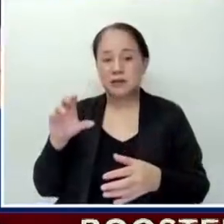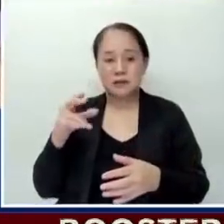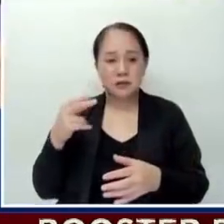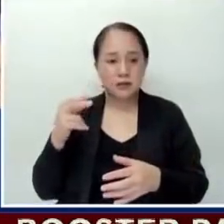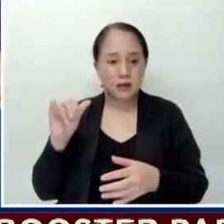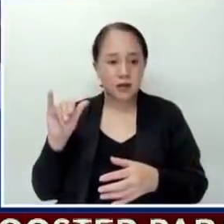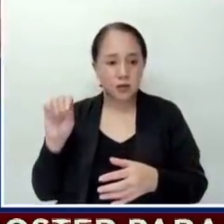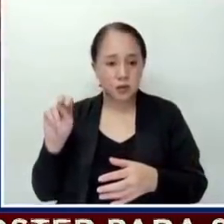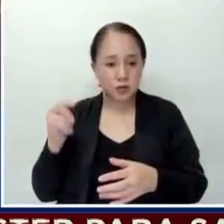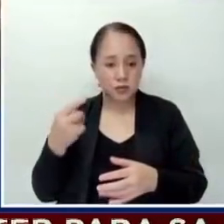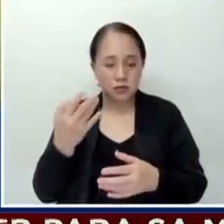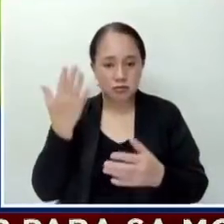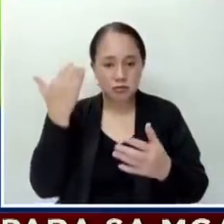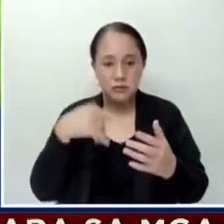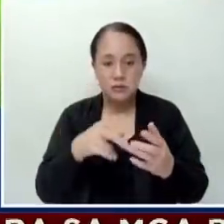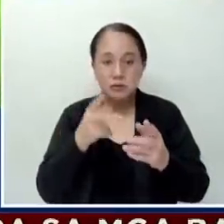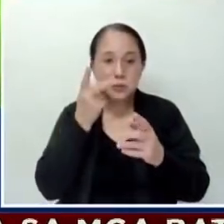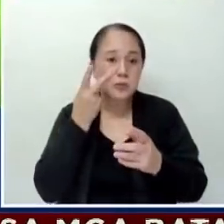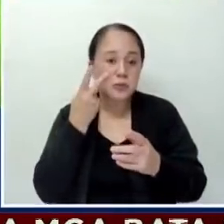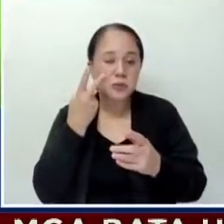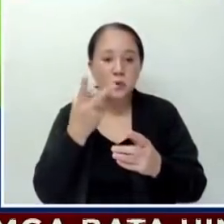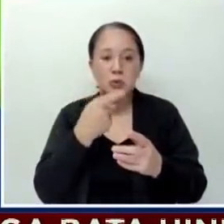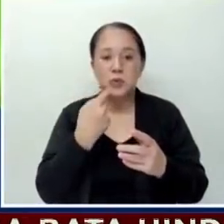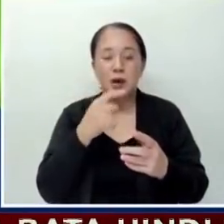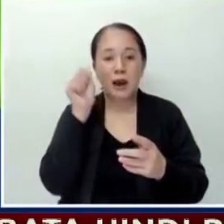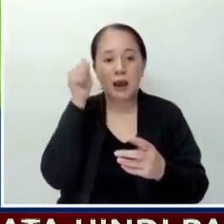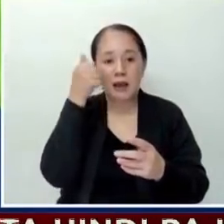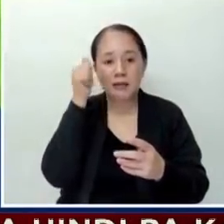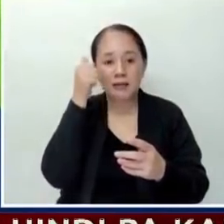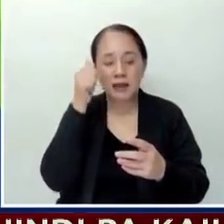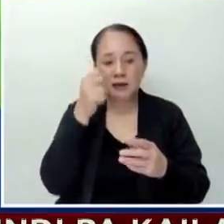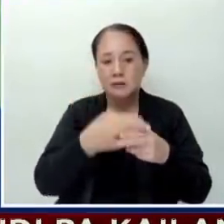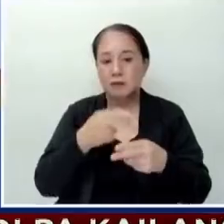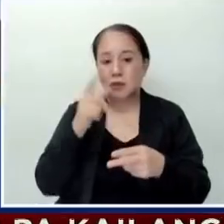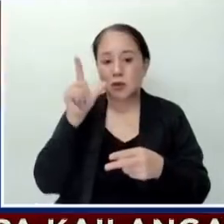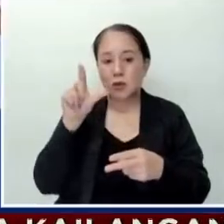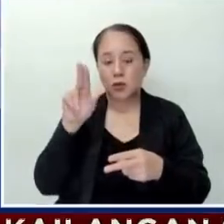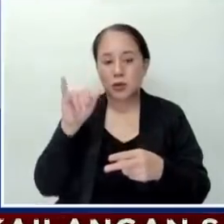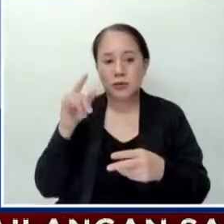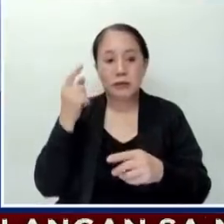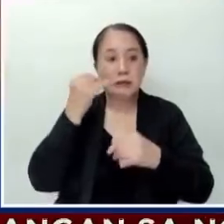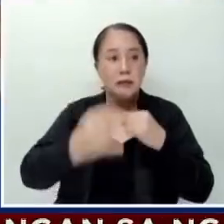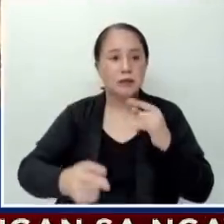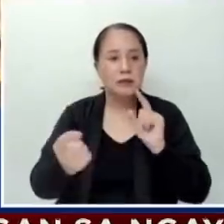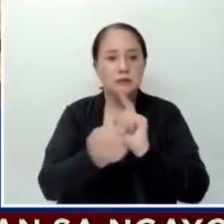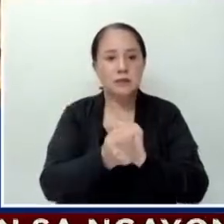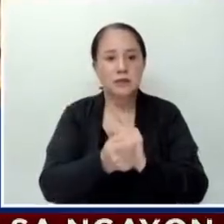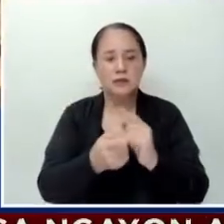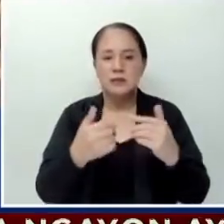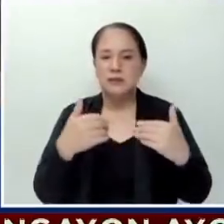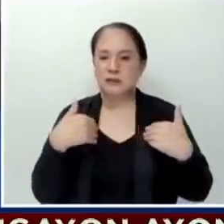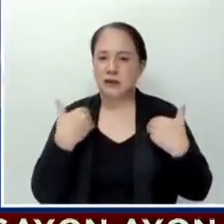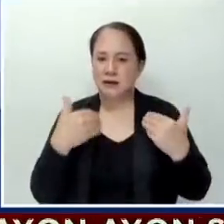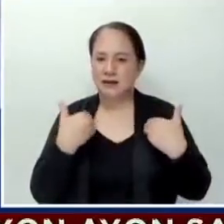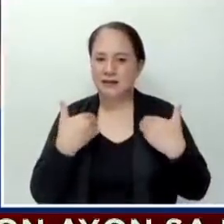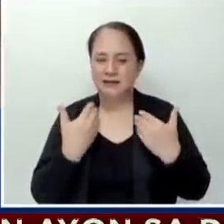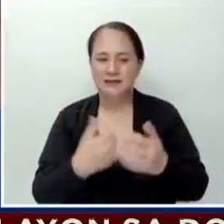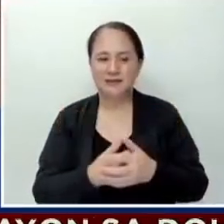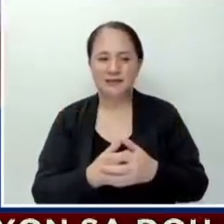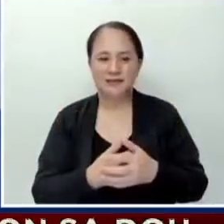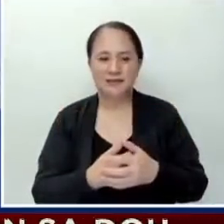Isa sa mga nag-abang kay Moreno ang kanyang tiyahin na si Luisa na huling nakita ang alkalde noong binata pa ito.